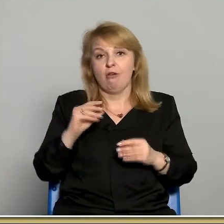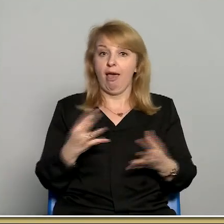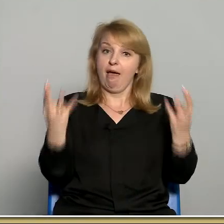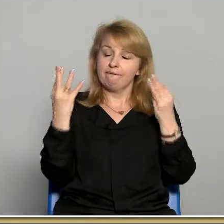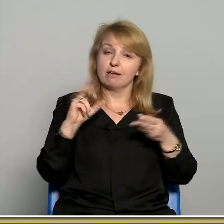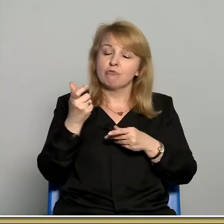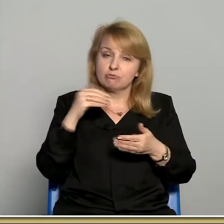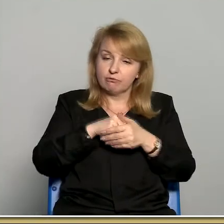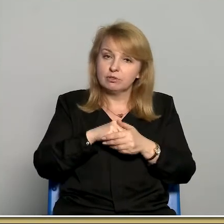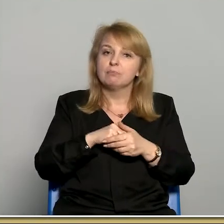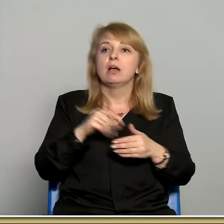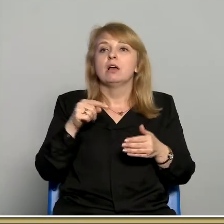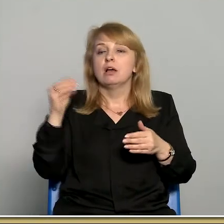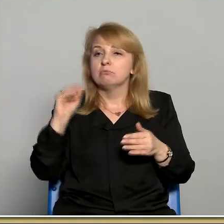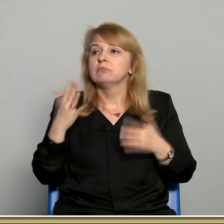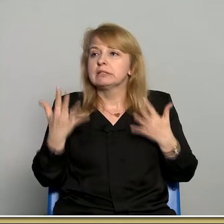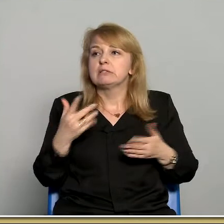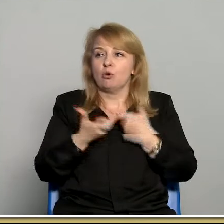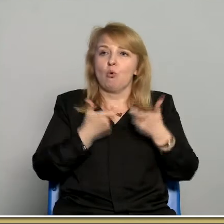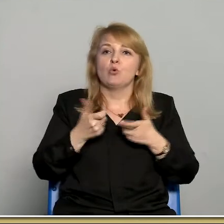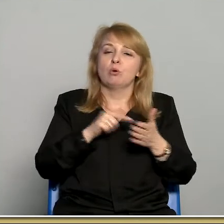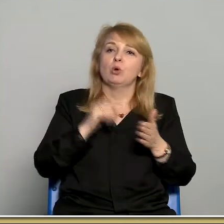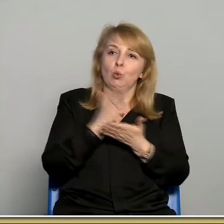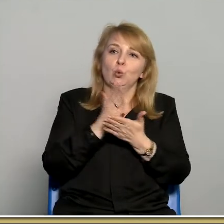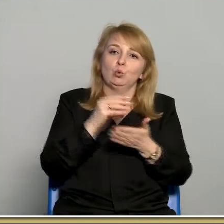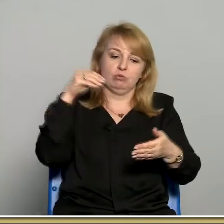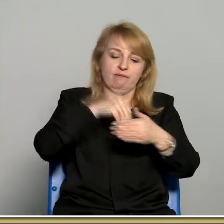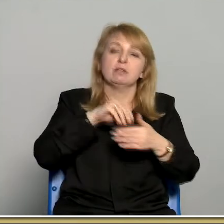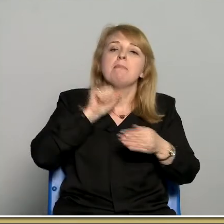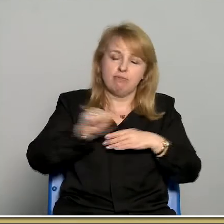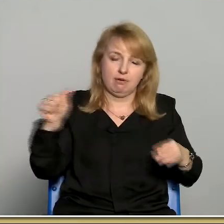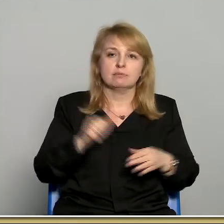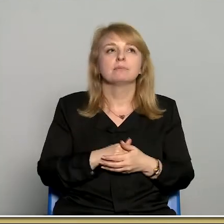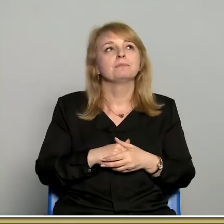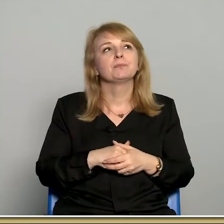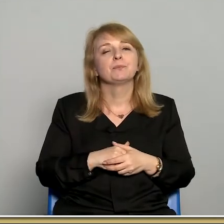czyli ten chociażby harmonogram już Państwo na tych stronach znajdziecie.